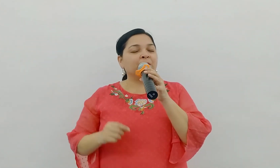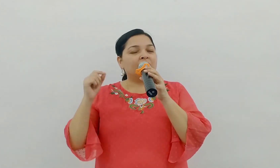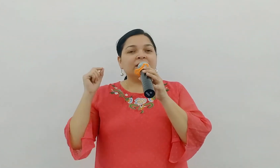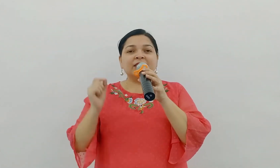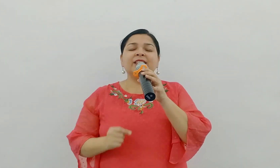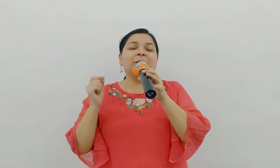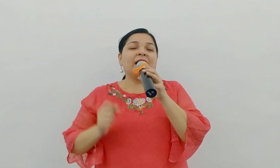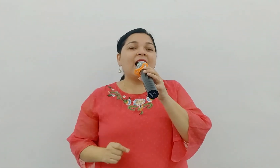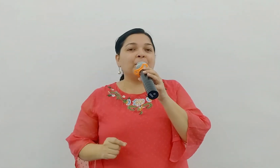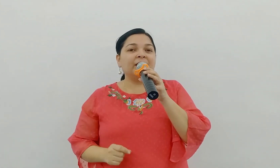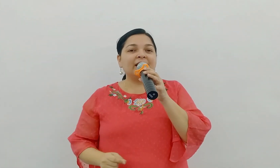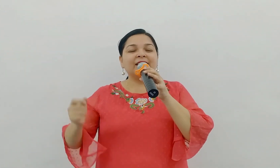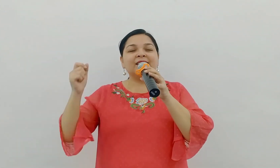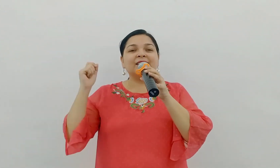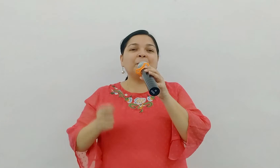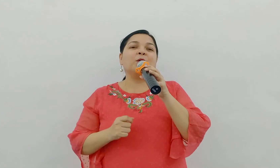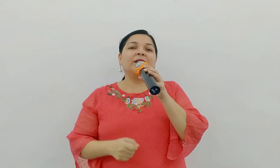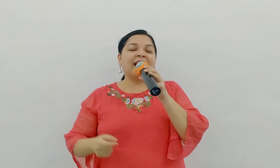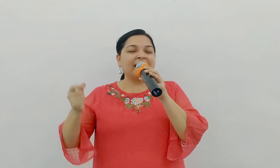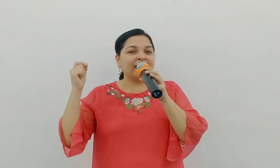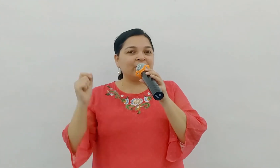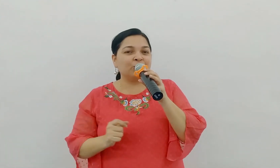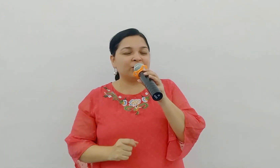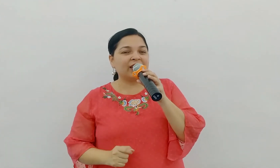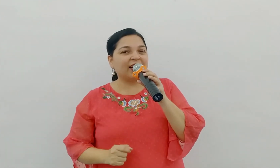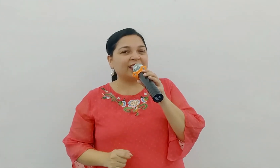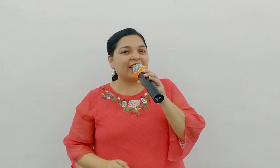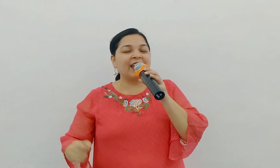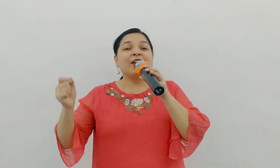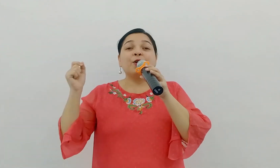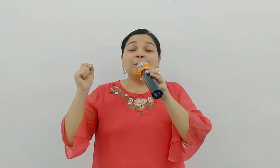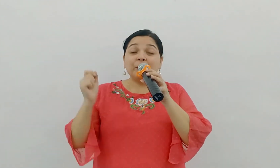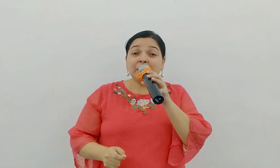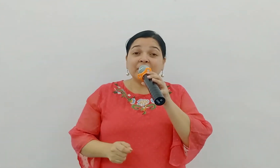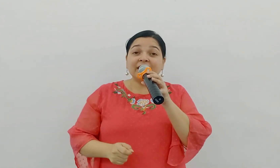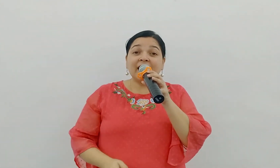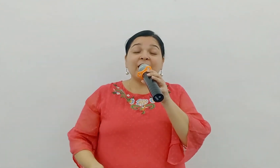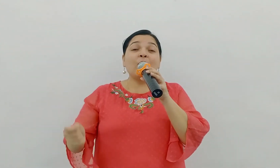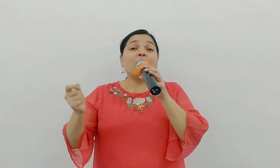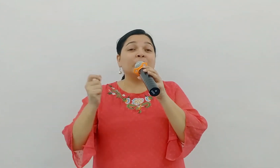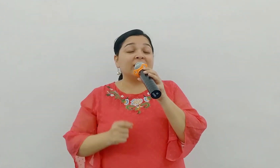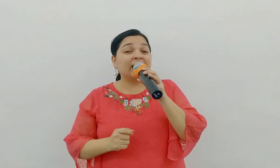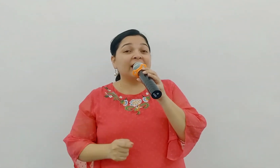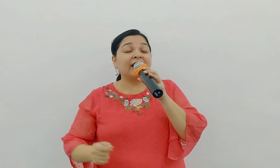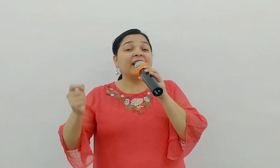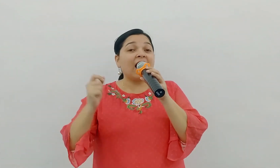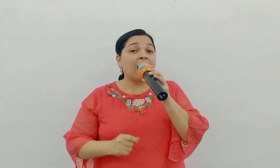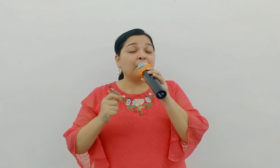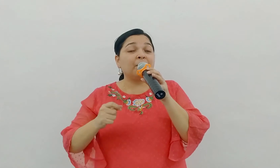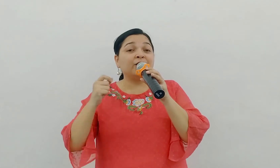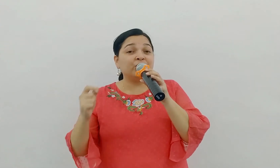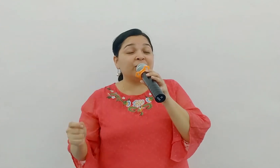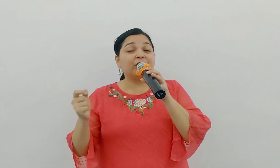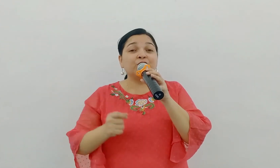बताया, जिनसे भी आप मिलते हैं सबको बताइए कि यीशु उनसे क्या करता है, प्रेम करता है। और उनसे कहिए, क्या